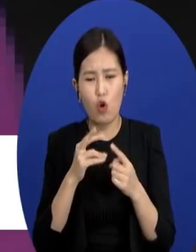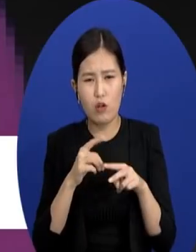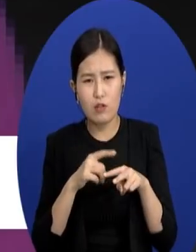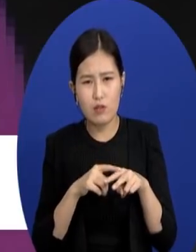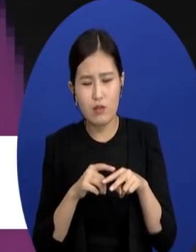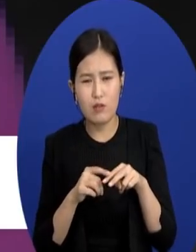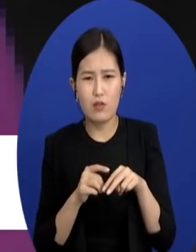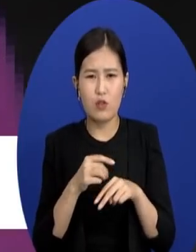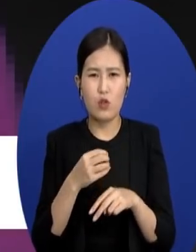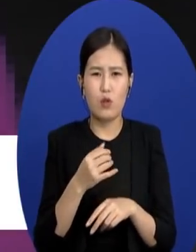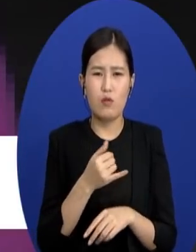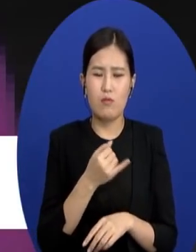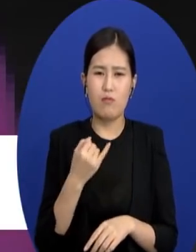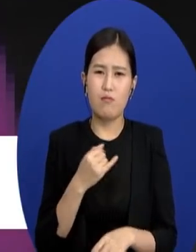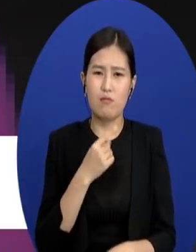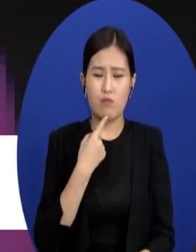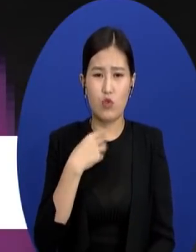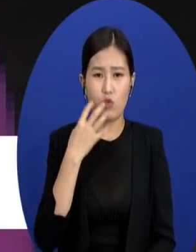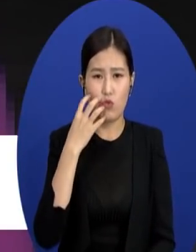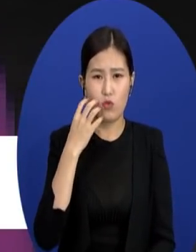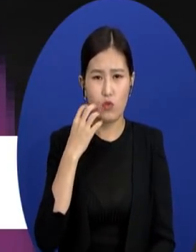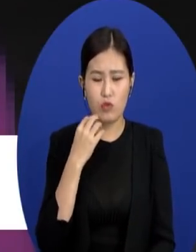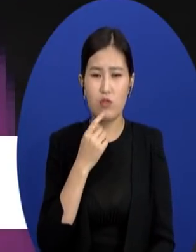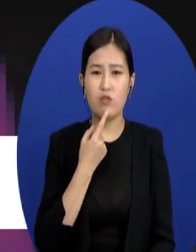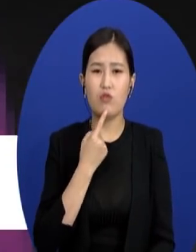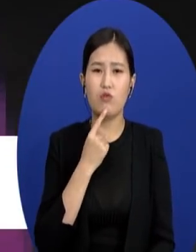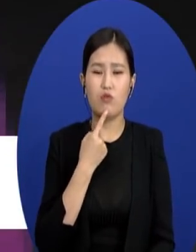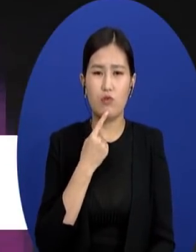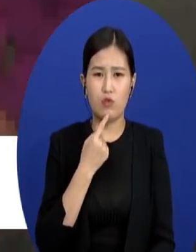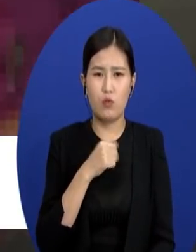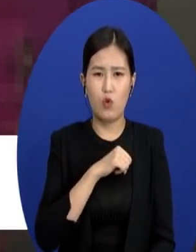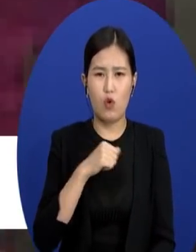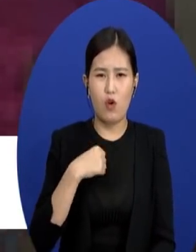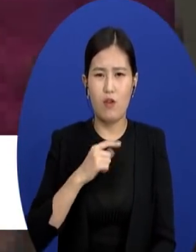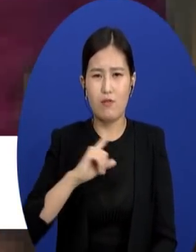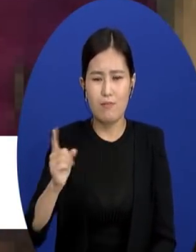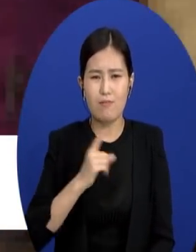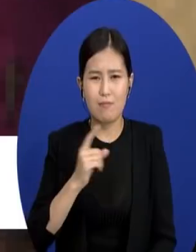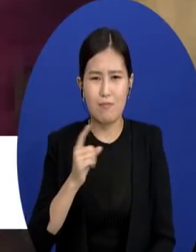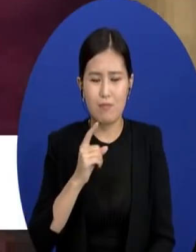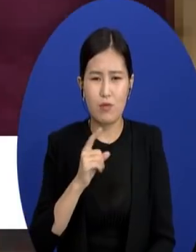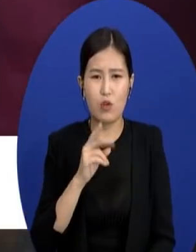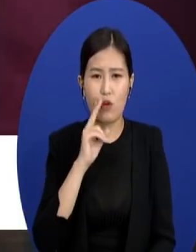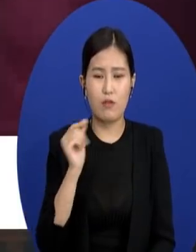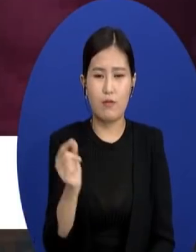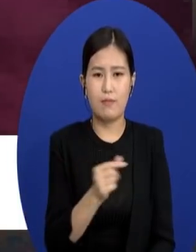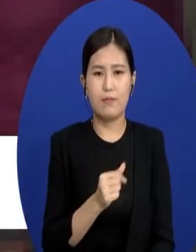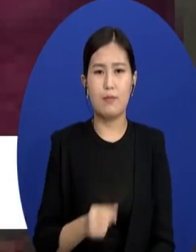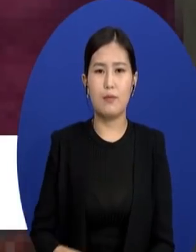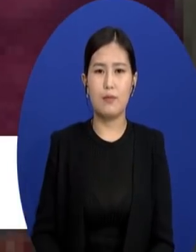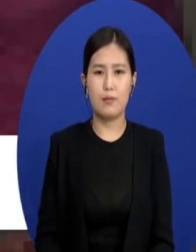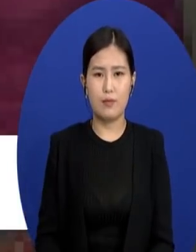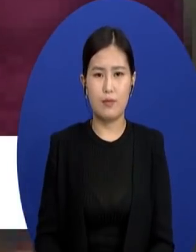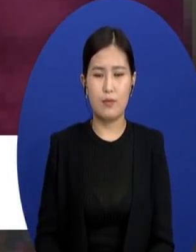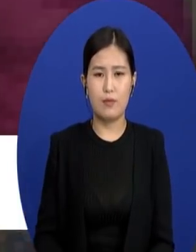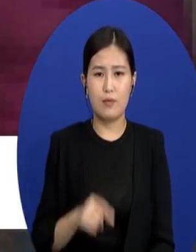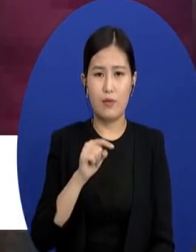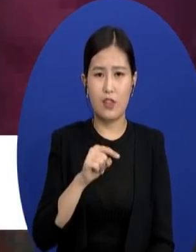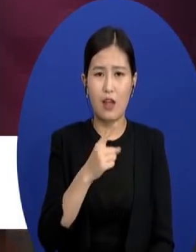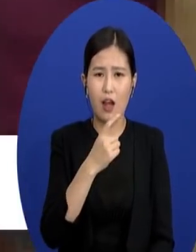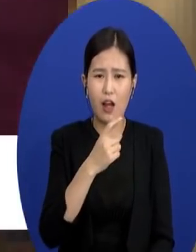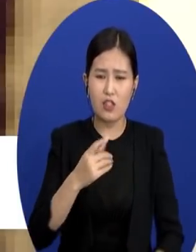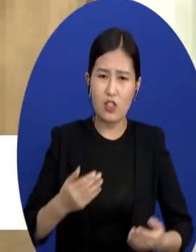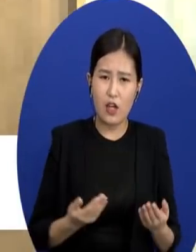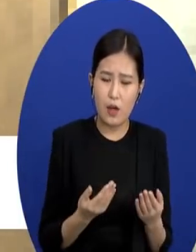ганцаараа настай хүн чинь. Тэр тоот дээр хэцүү л байна. Өөрөө л гарч сүглүүлнэ юм. Энэ бол ганцаараа амьдардаг нийгмийн харилцаанд орж